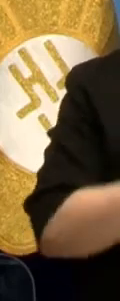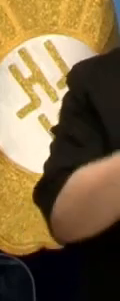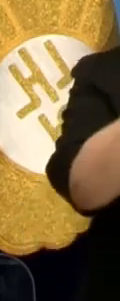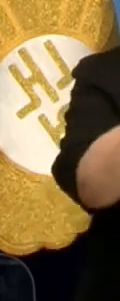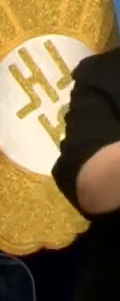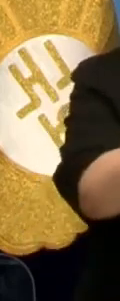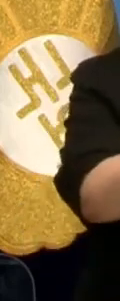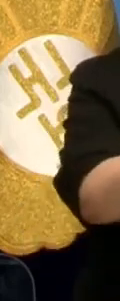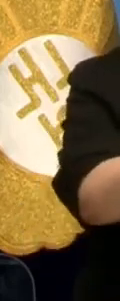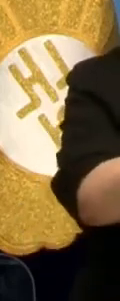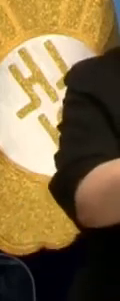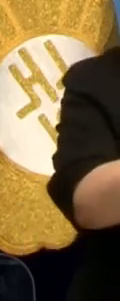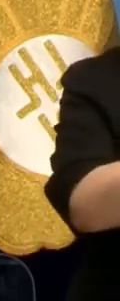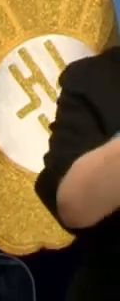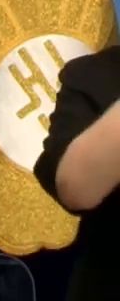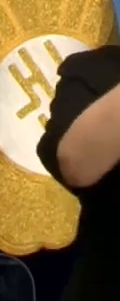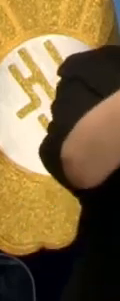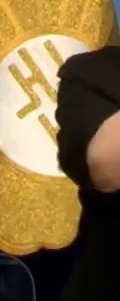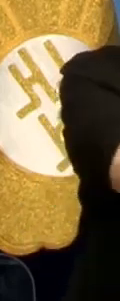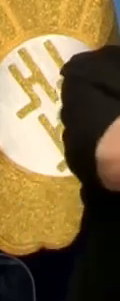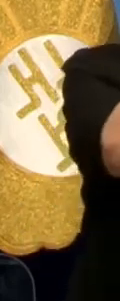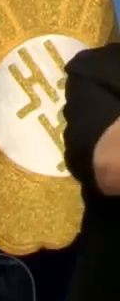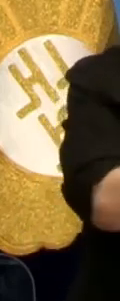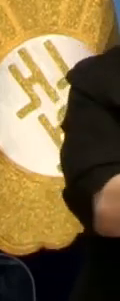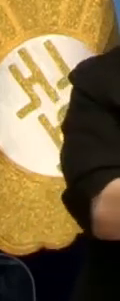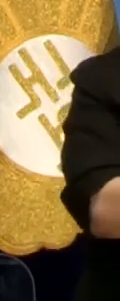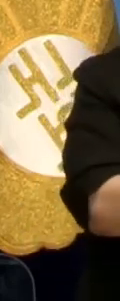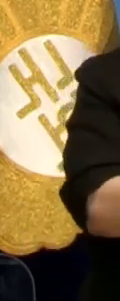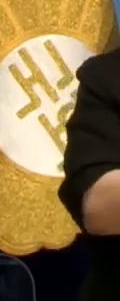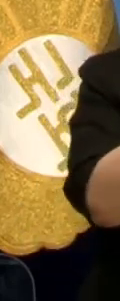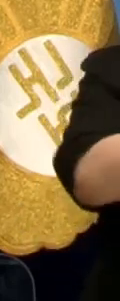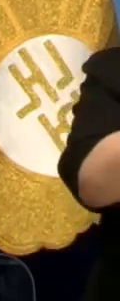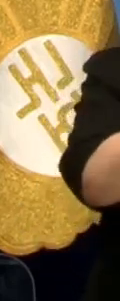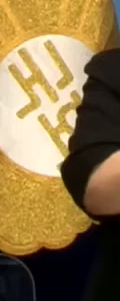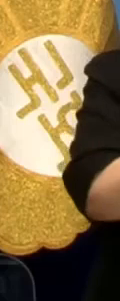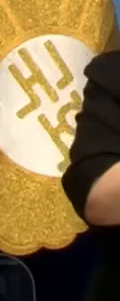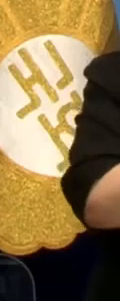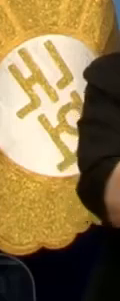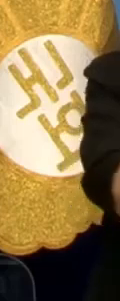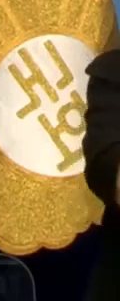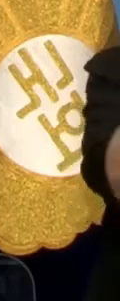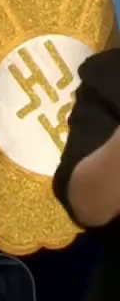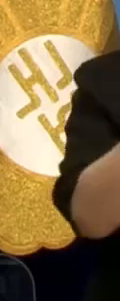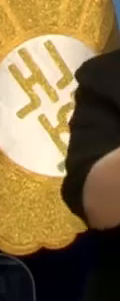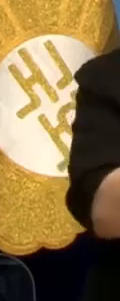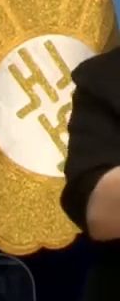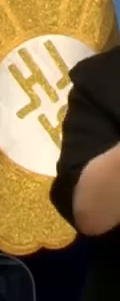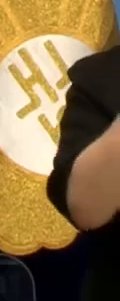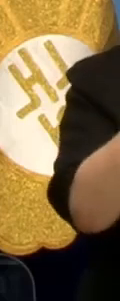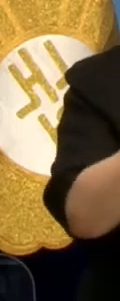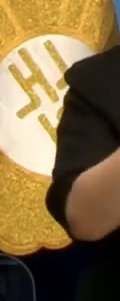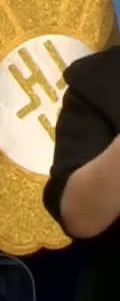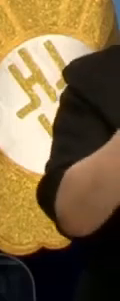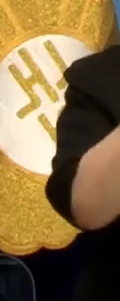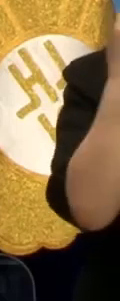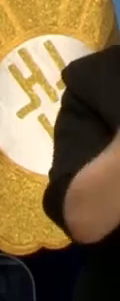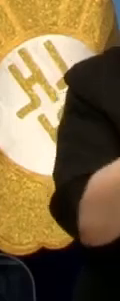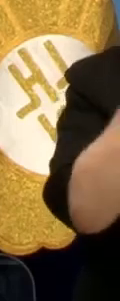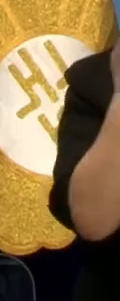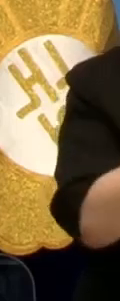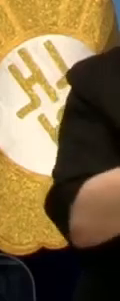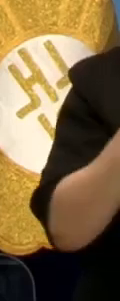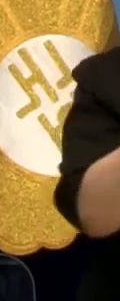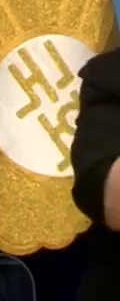더해서 세계 최저 수준인 공적 이전 소득, 즉 국가의 가계 소득 지원을 늘리는